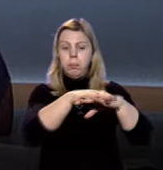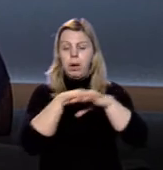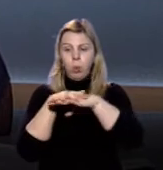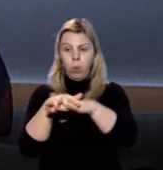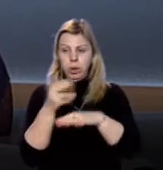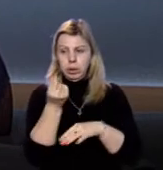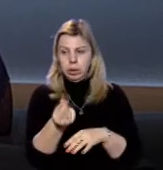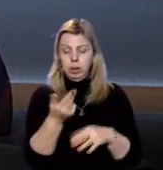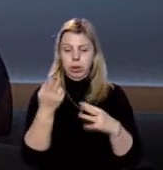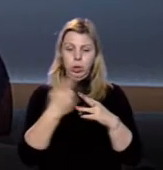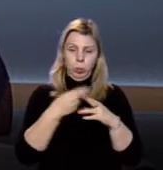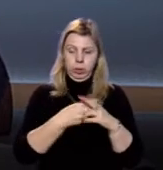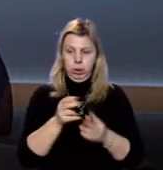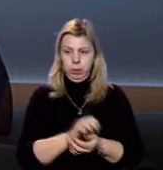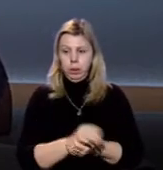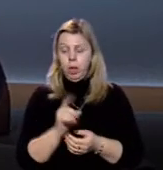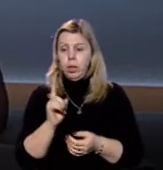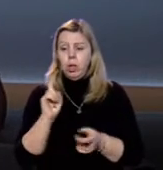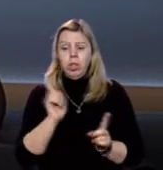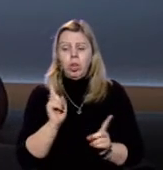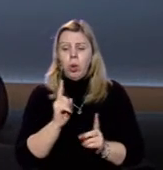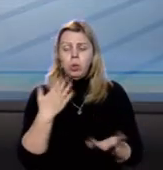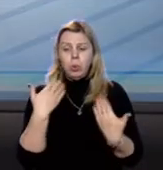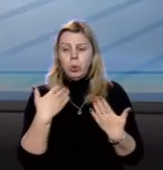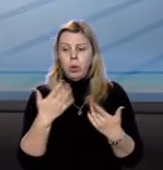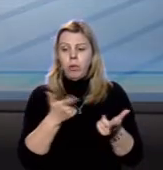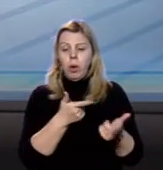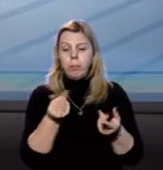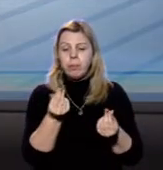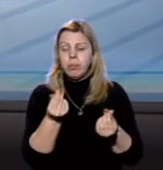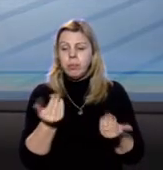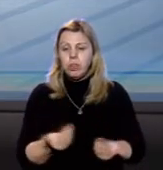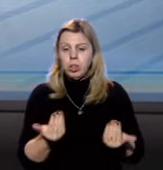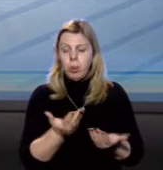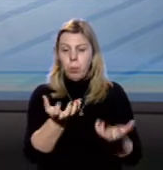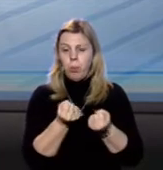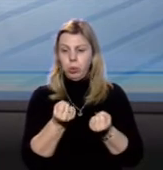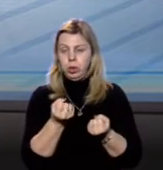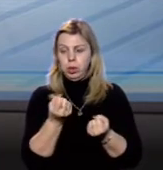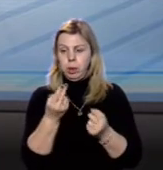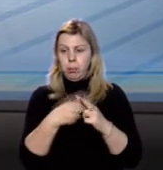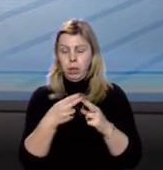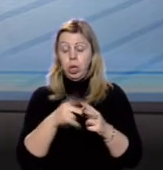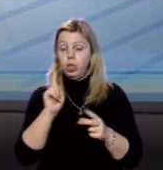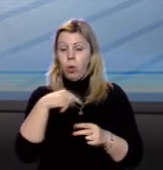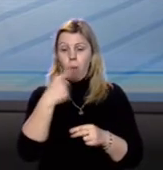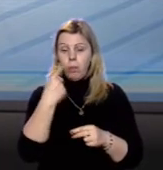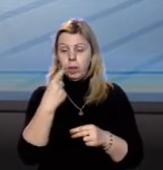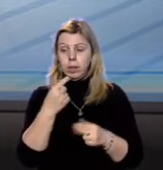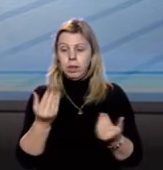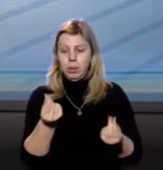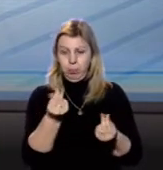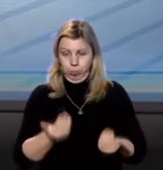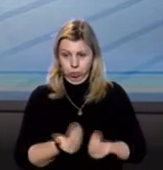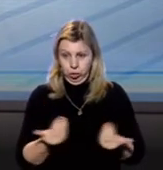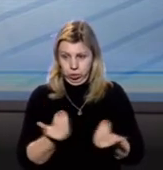перерахування пільги чи субсидії. Що стосується готівкової форми отримання пільг? Якщо говорити про